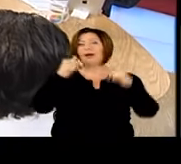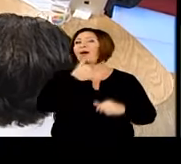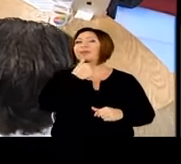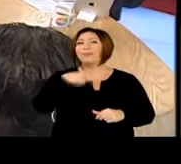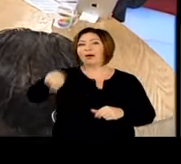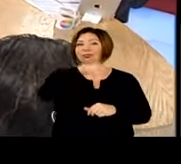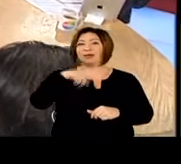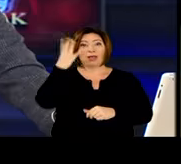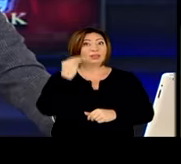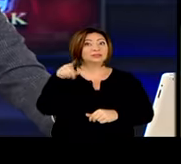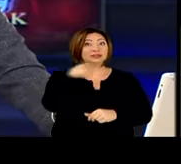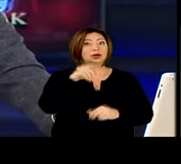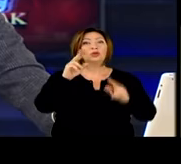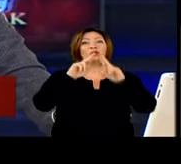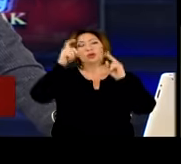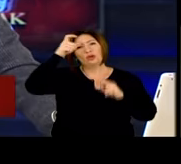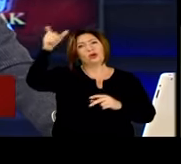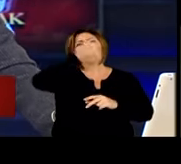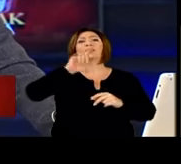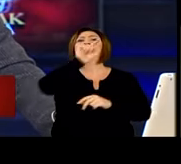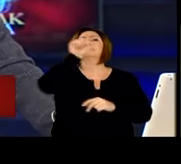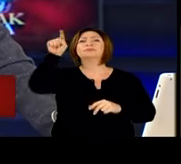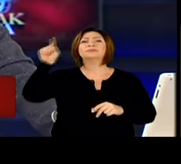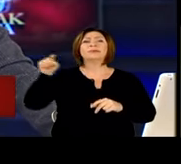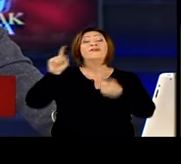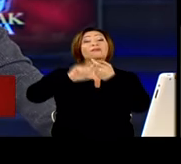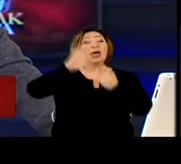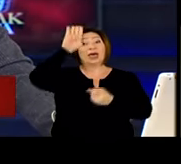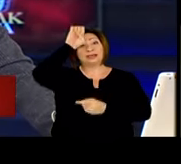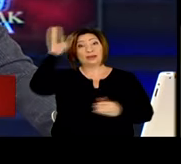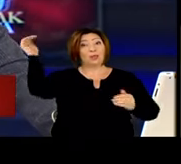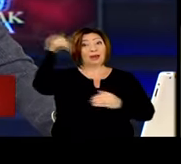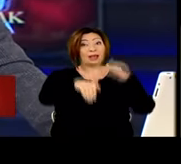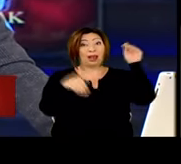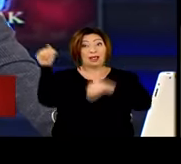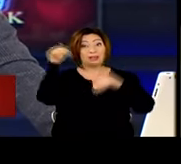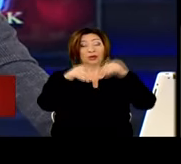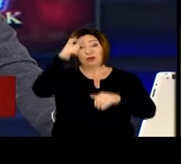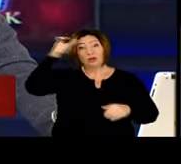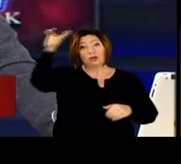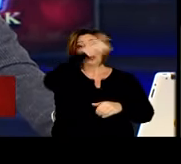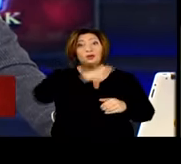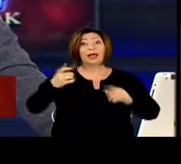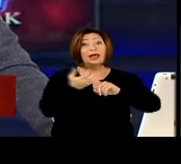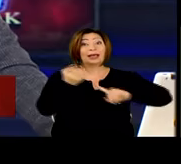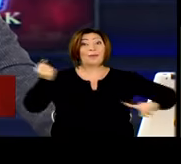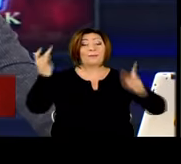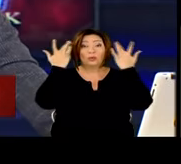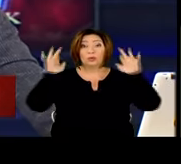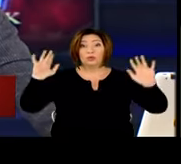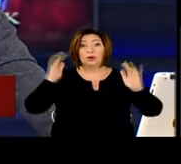da anlamışsınızdır. Türkiye'nin dört bir yanından ve İstanbul'dan gelen, Türkiye'de kebap